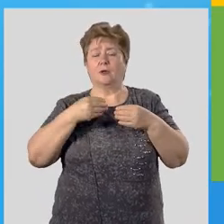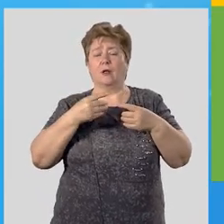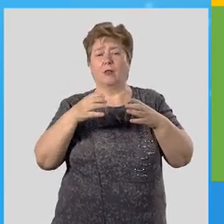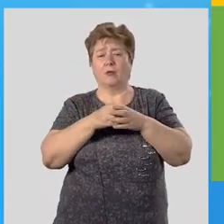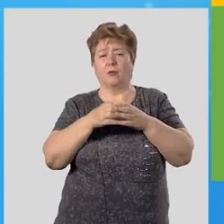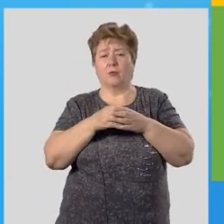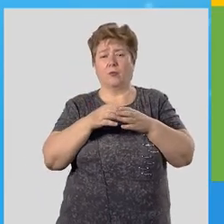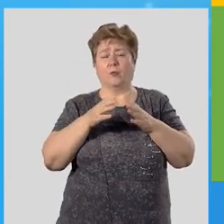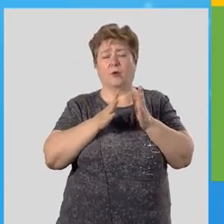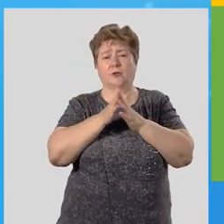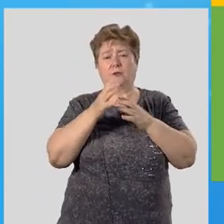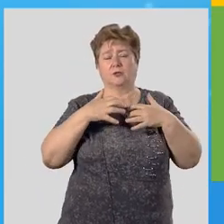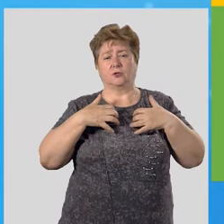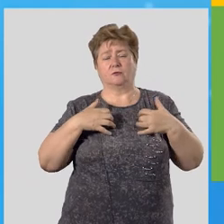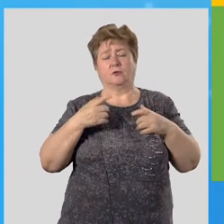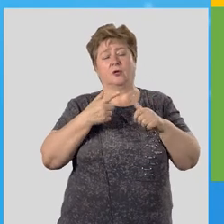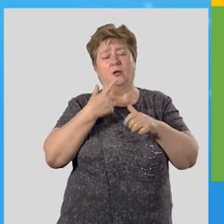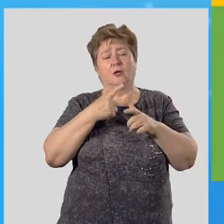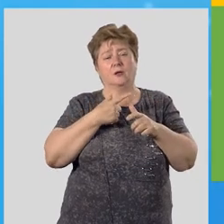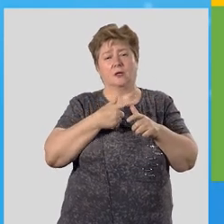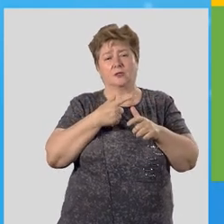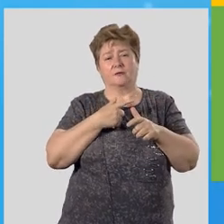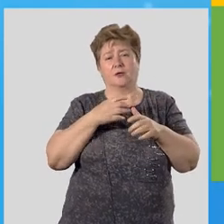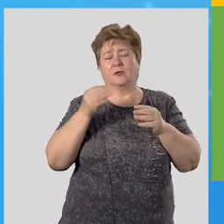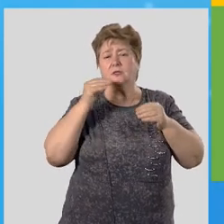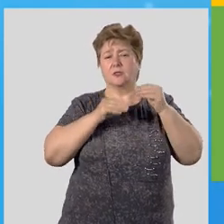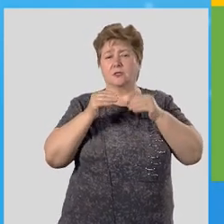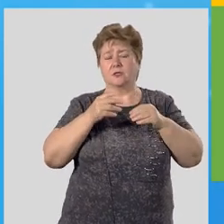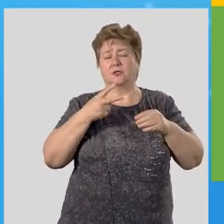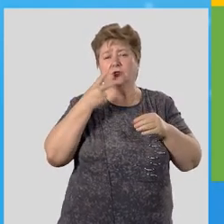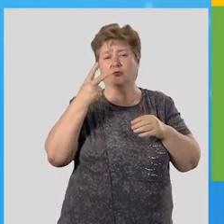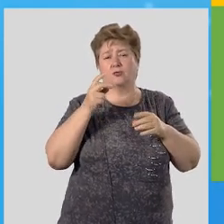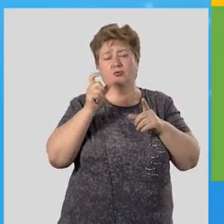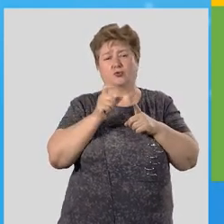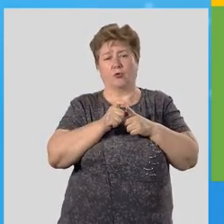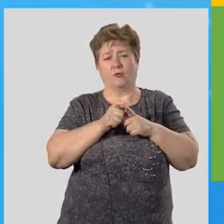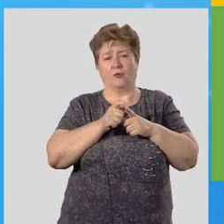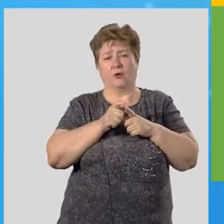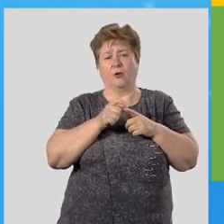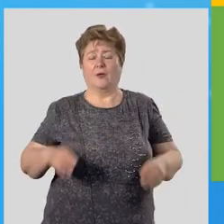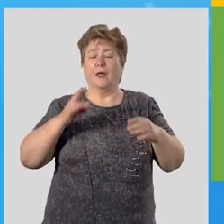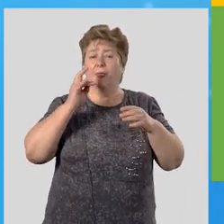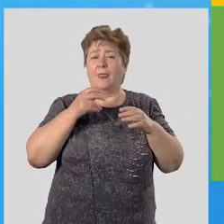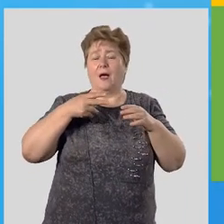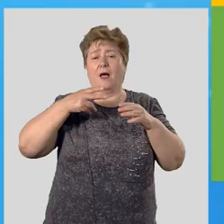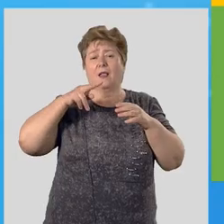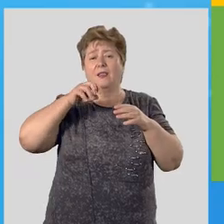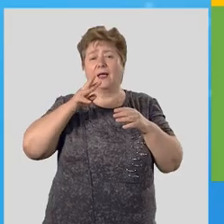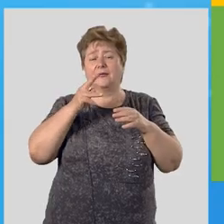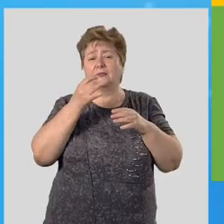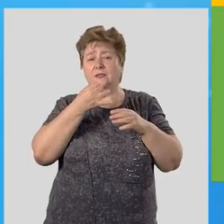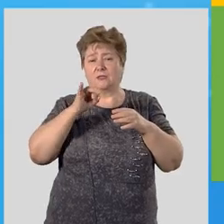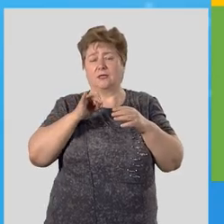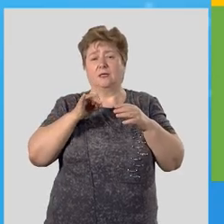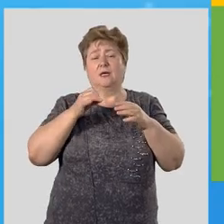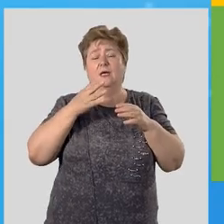виду растений и животных название, состоящее из двух слов, причем на латинском